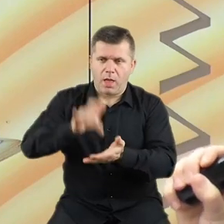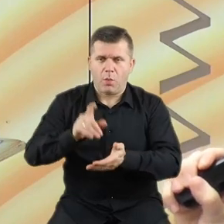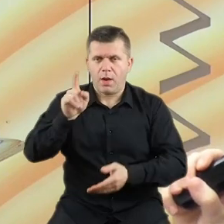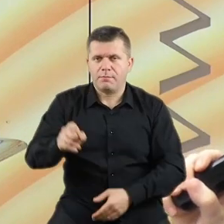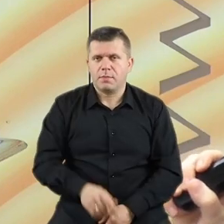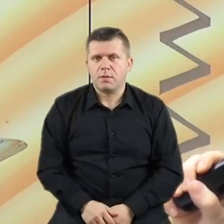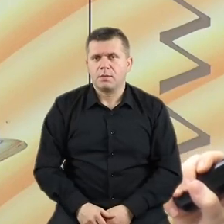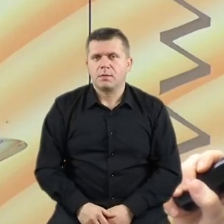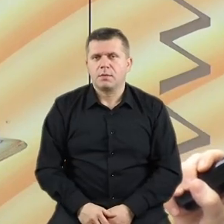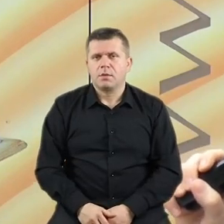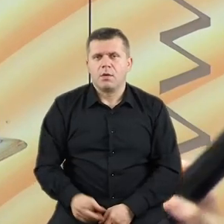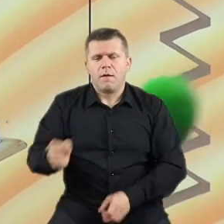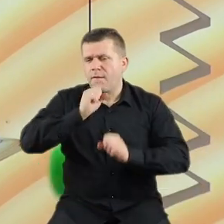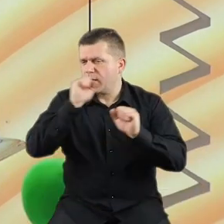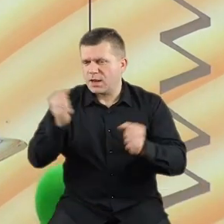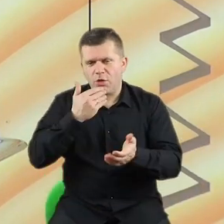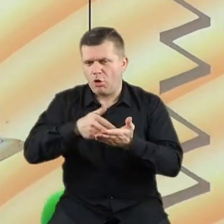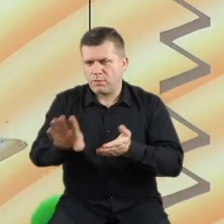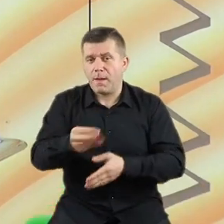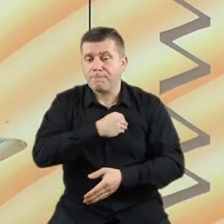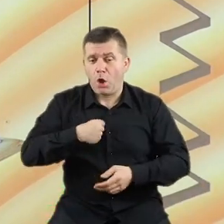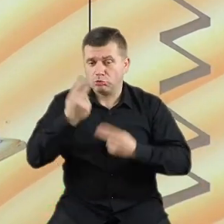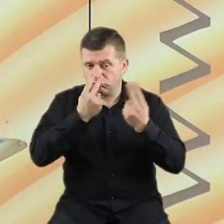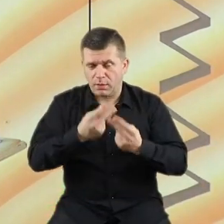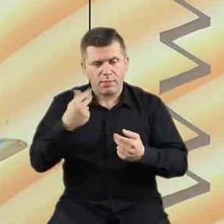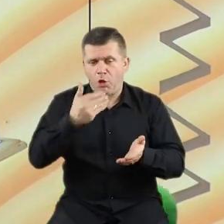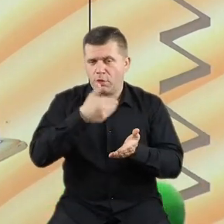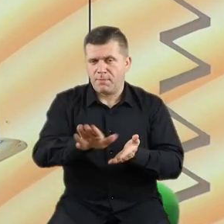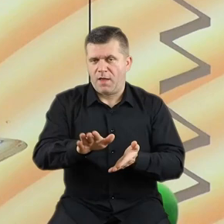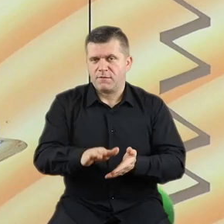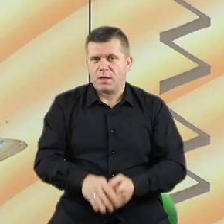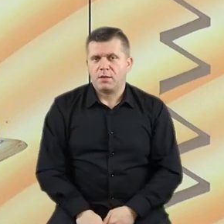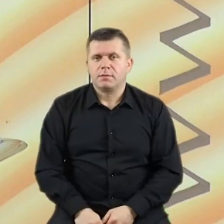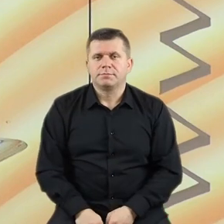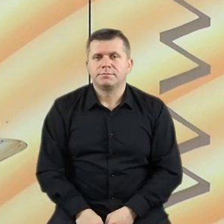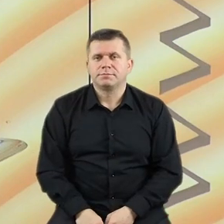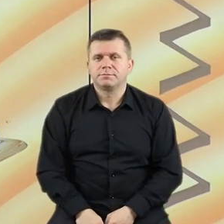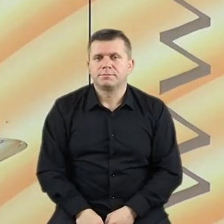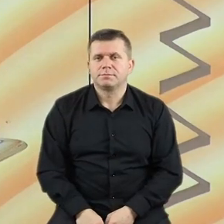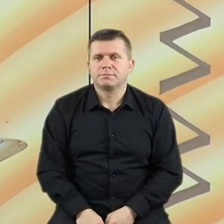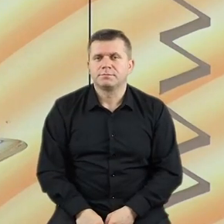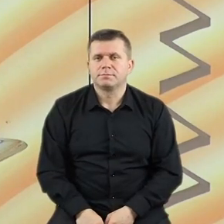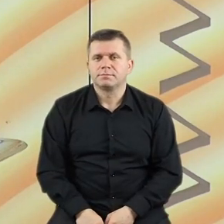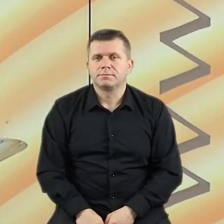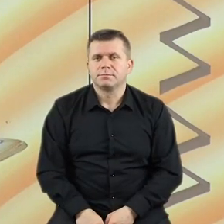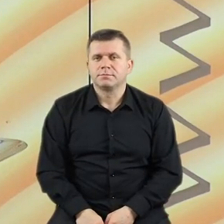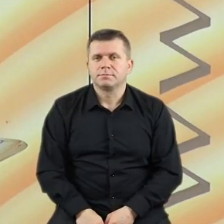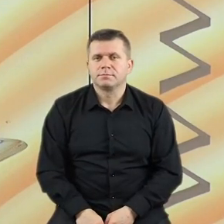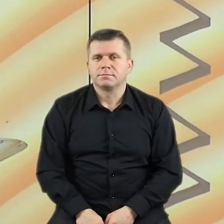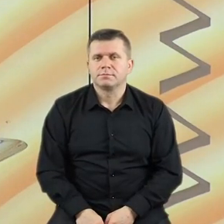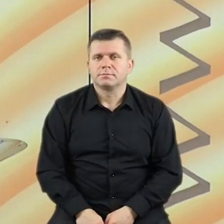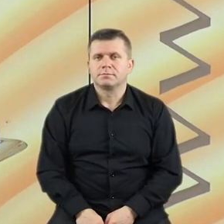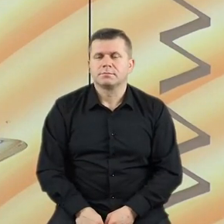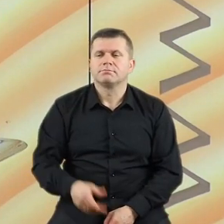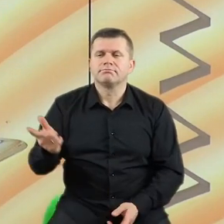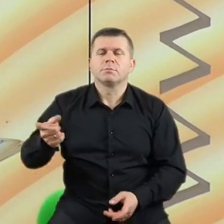rozmawiałam. Podobno nigdy nie odmówił udzielenia. Tak, on polskim, zwłaszcza polskim dziennikarzom nie odmawia, ponieważ on niesie w sobie jakby taki